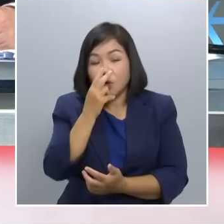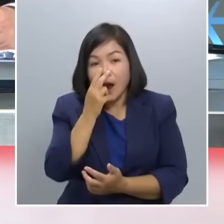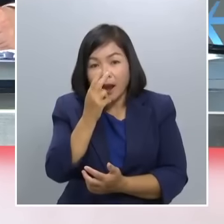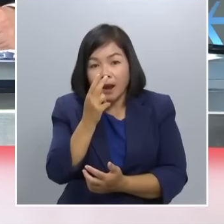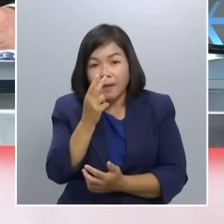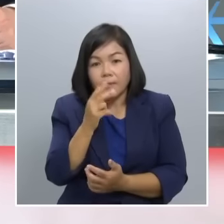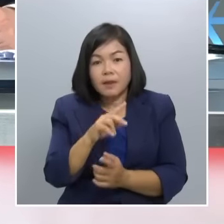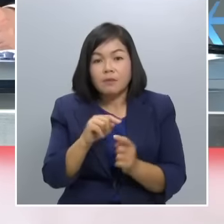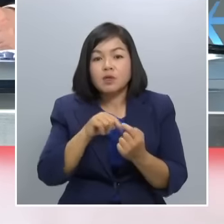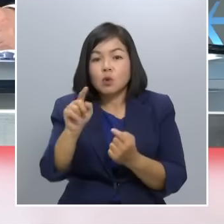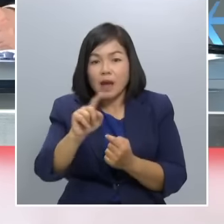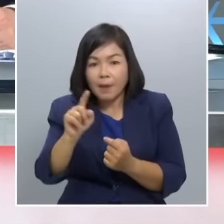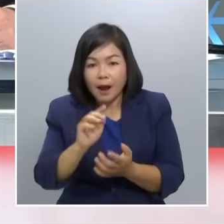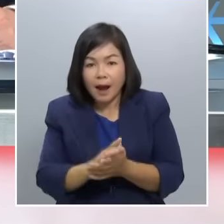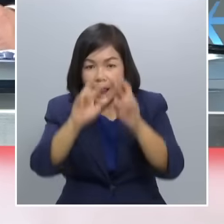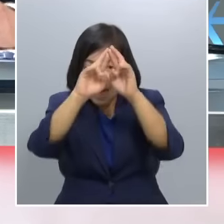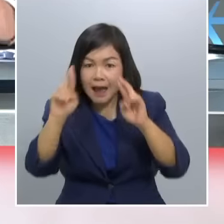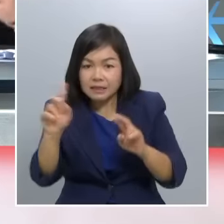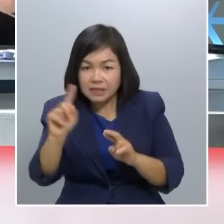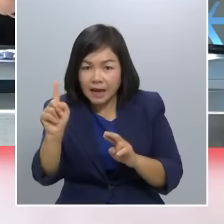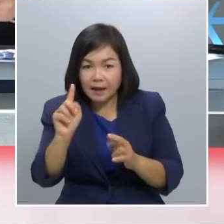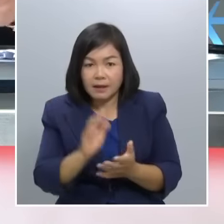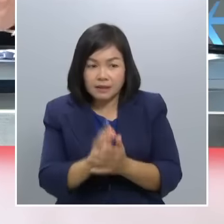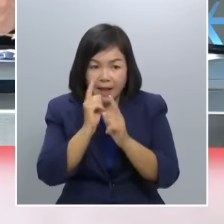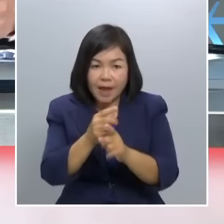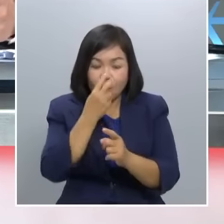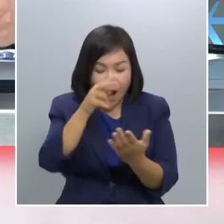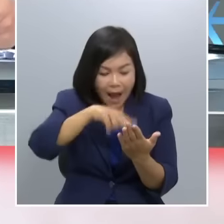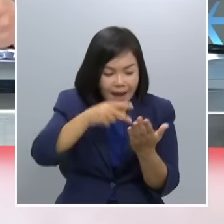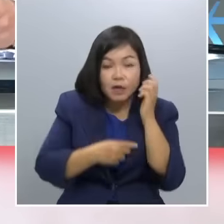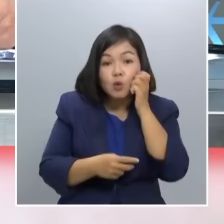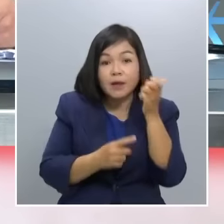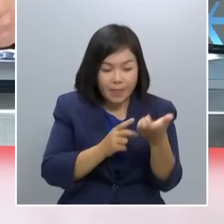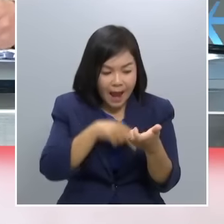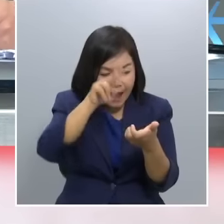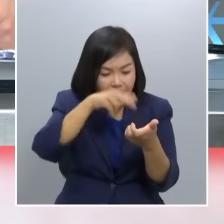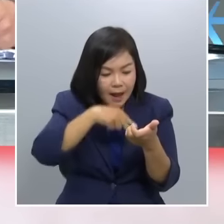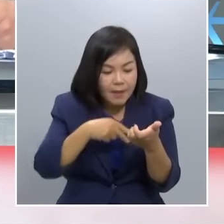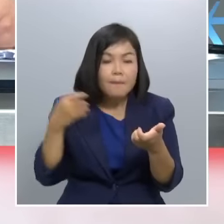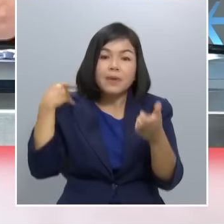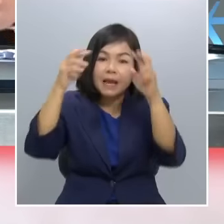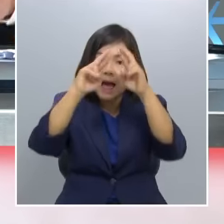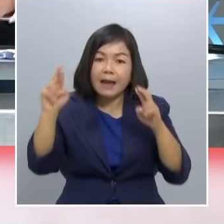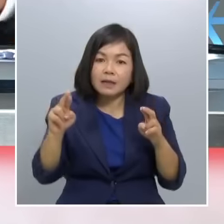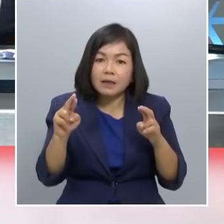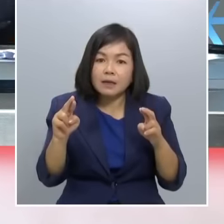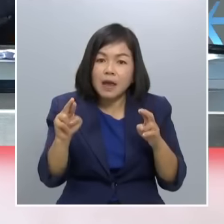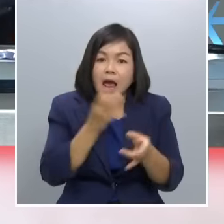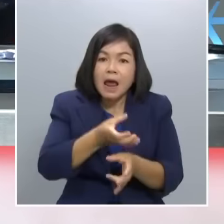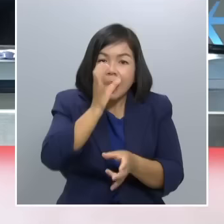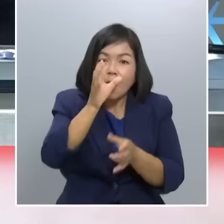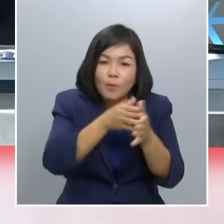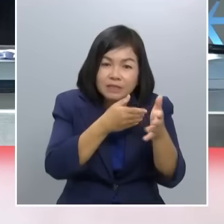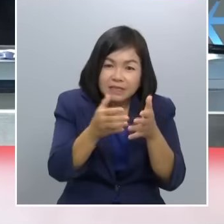ครับค่ะอ่ะพิกัดร้านนะฟังนะตามนี้นะอ่ะผมอ่านในโทรศัพท์ผมแล้วกันนะครับก็จะมีโอ้โหพี่หมวยมัน